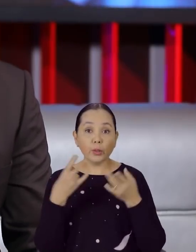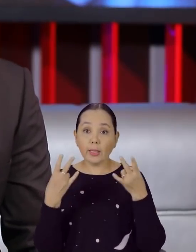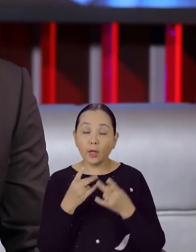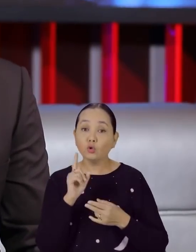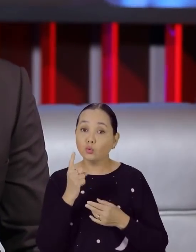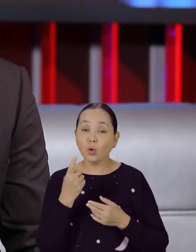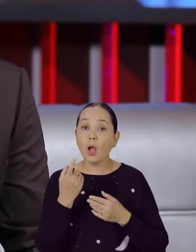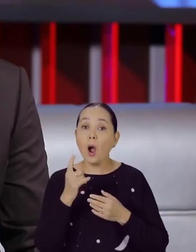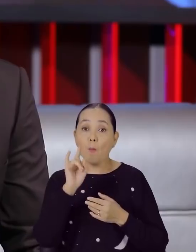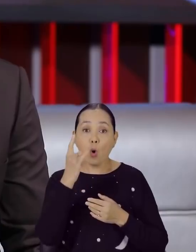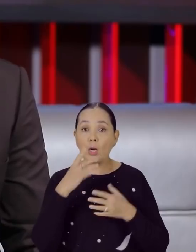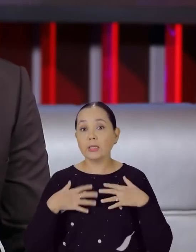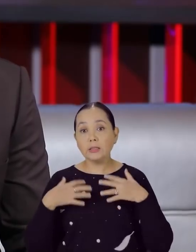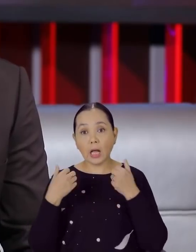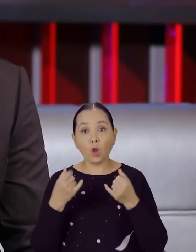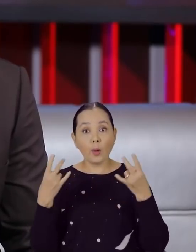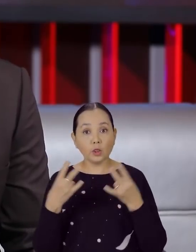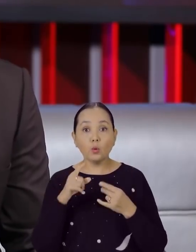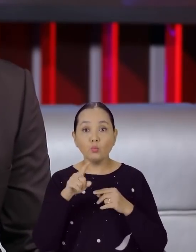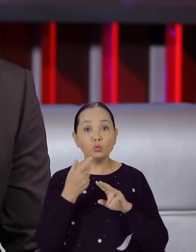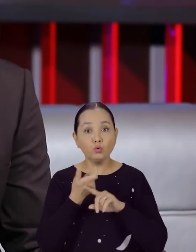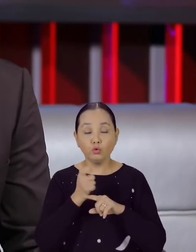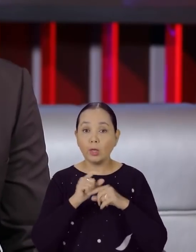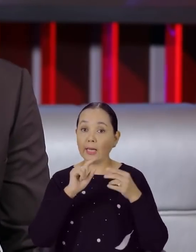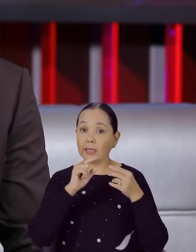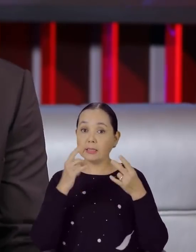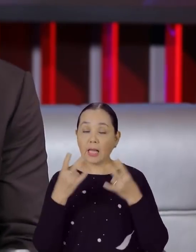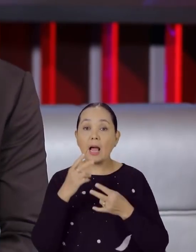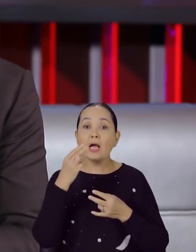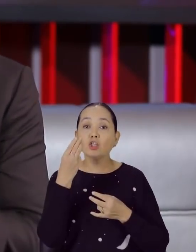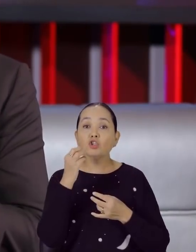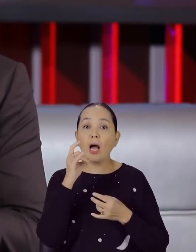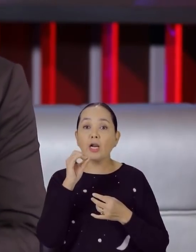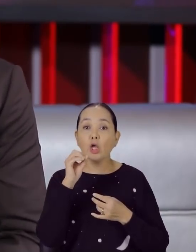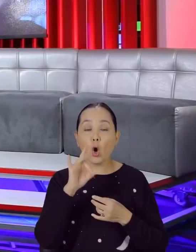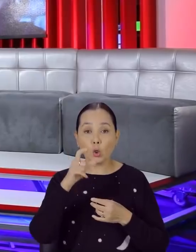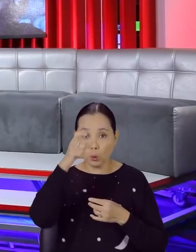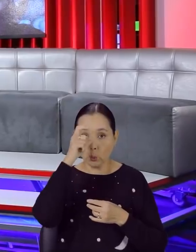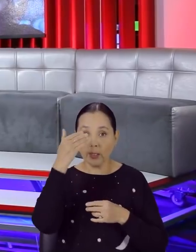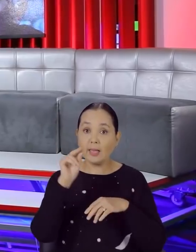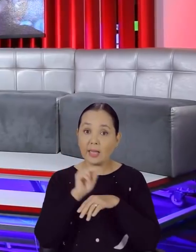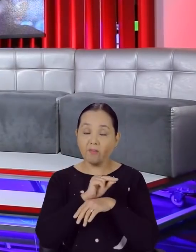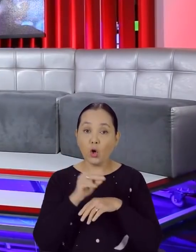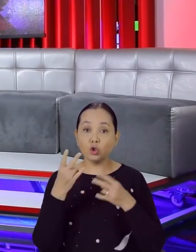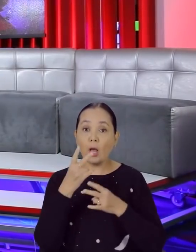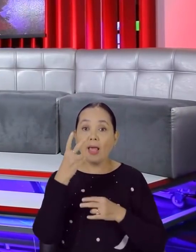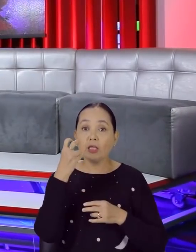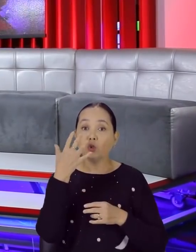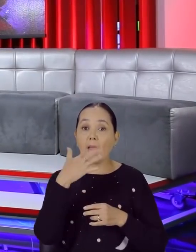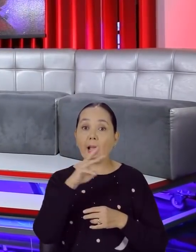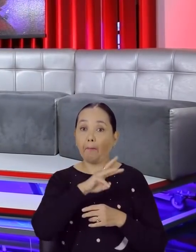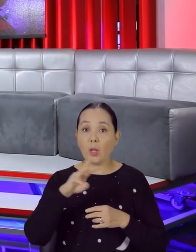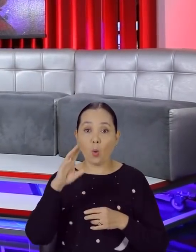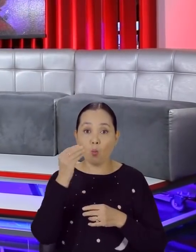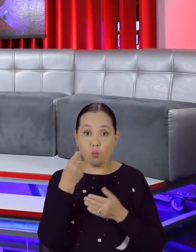chunki bolakayning salomatligi uchun bu juda zarur. Shahriyor Turkiyada, demak, davolanishi uchun 250 million so'm